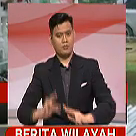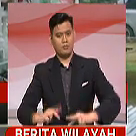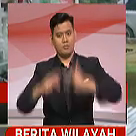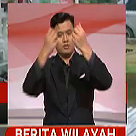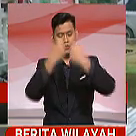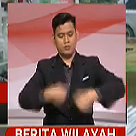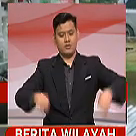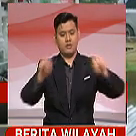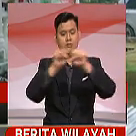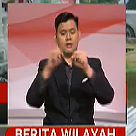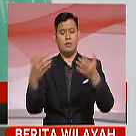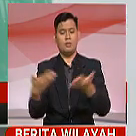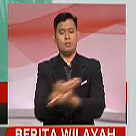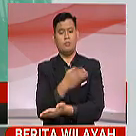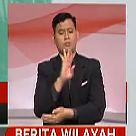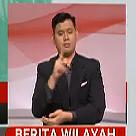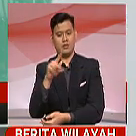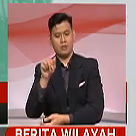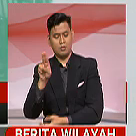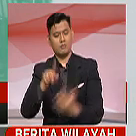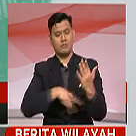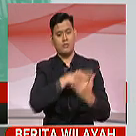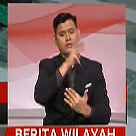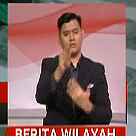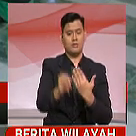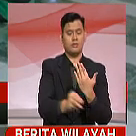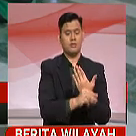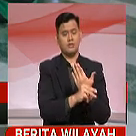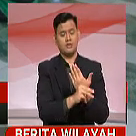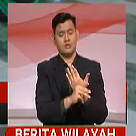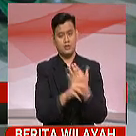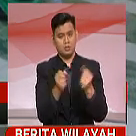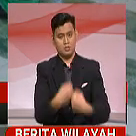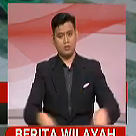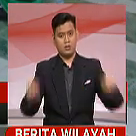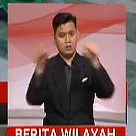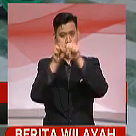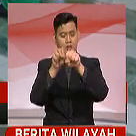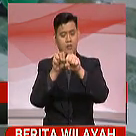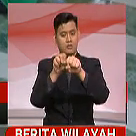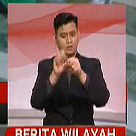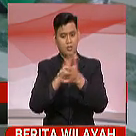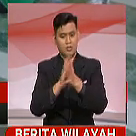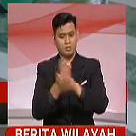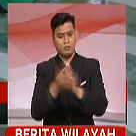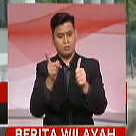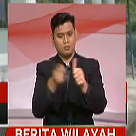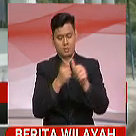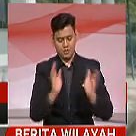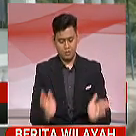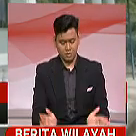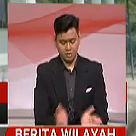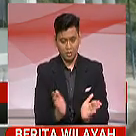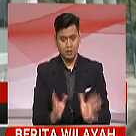Bandukan Baru Bingkor. Mengulas program berkenaan, beliau berkata, surau tersebut antara surau perintis untuk menggalakkan masyarakat